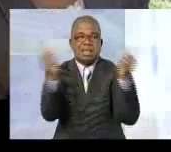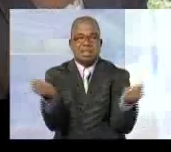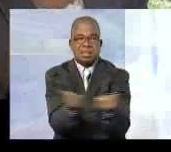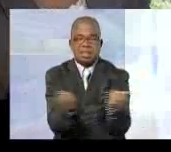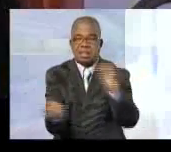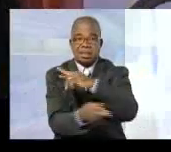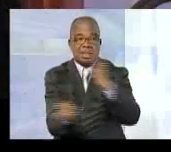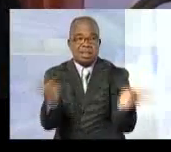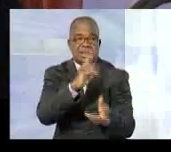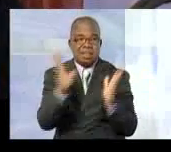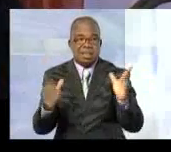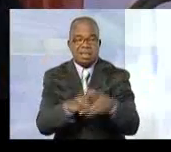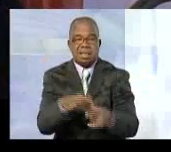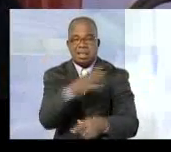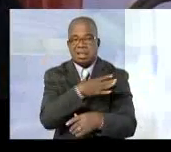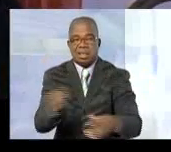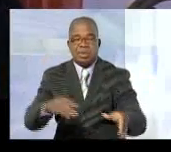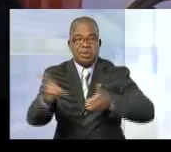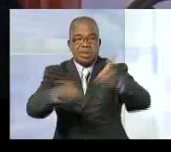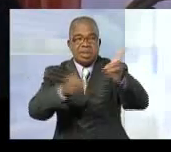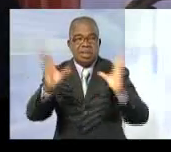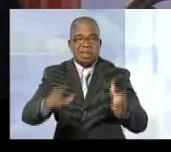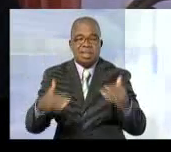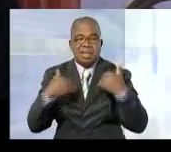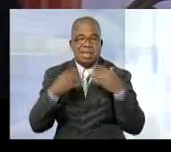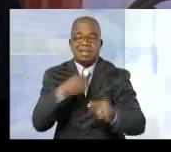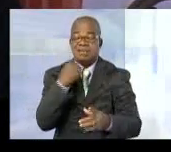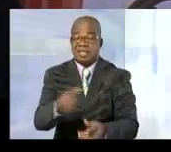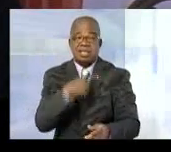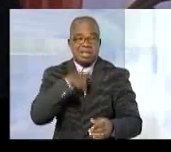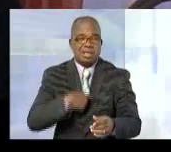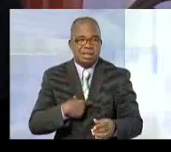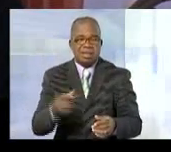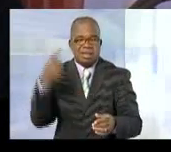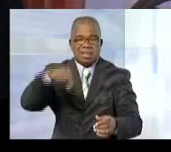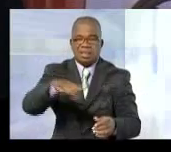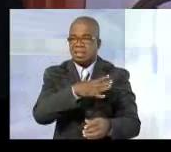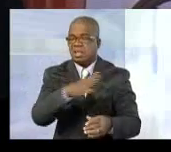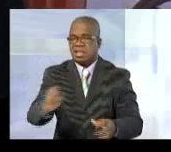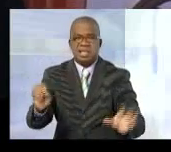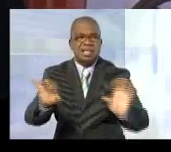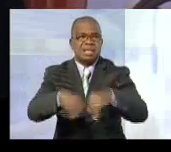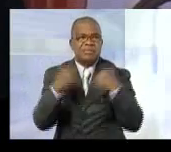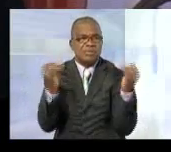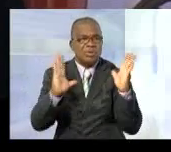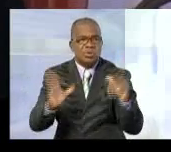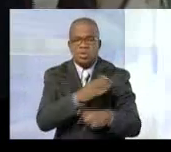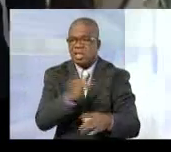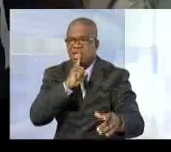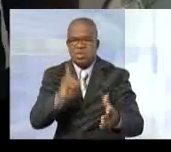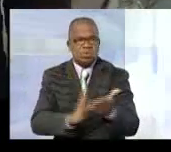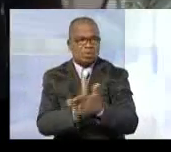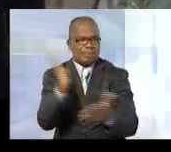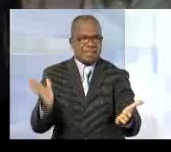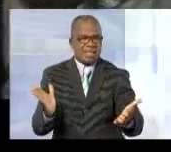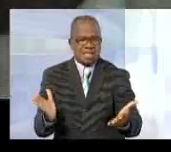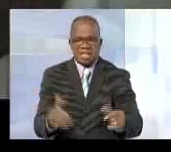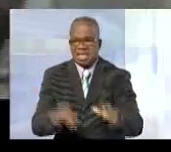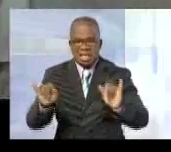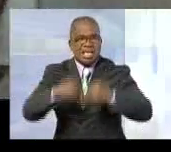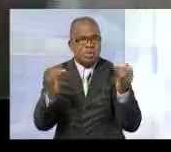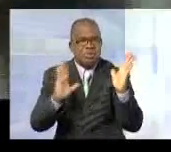représentante de Raphaël Lacpé a exprimé son vœu de conduire la presse ivoirienne dans le professionnalisme et de voir le nouveau